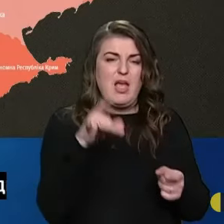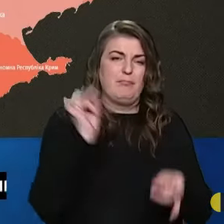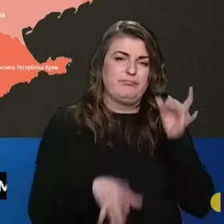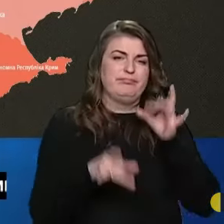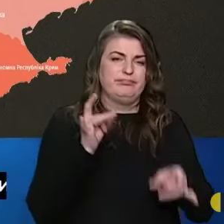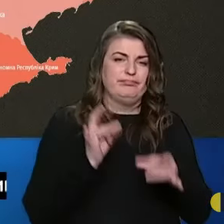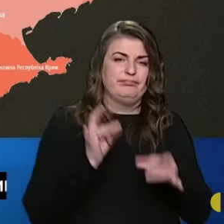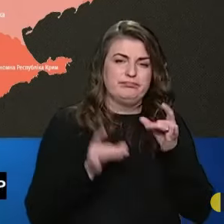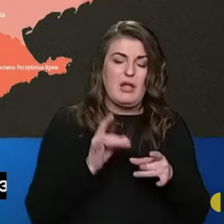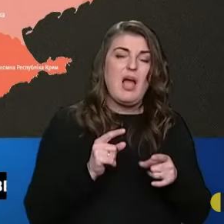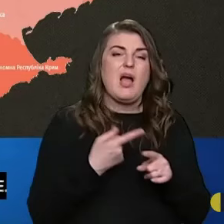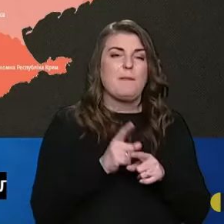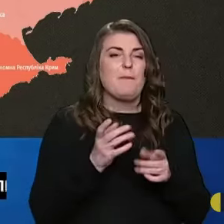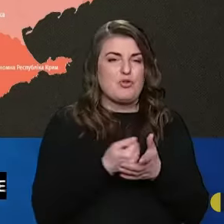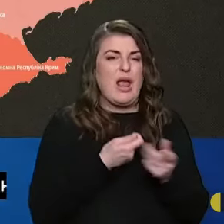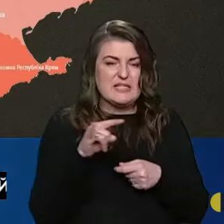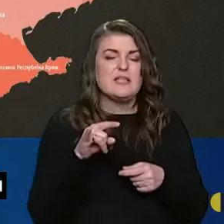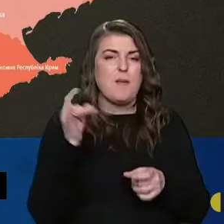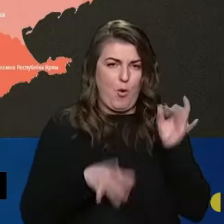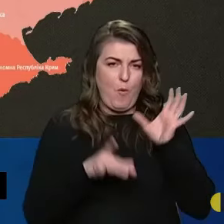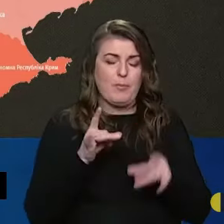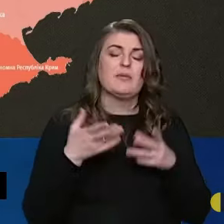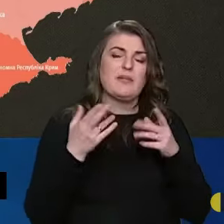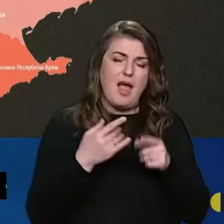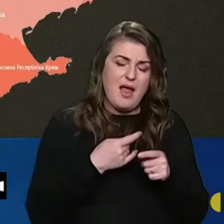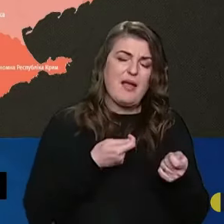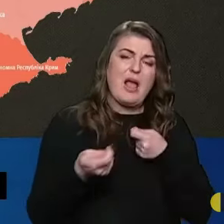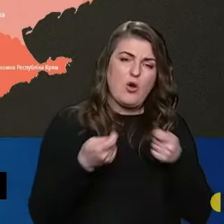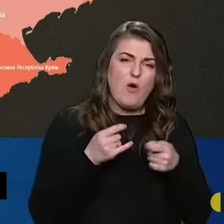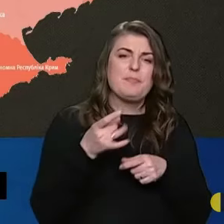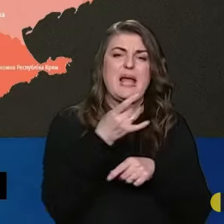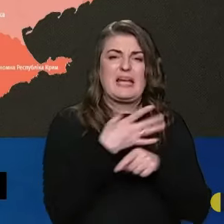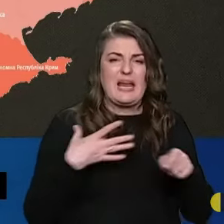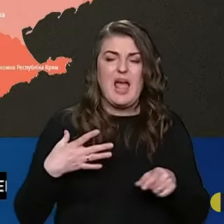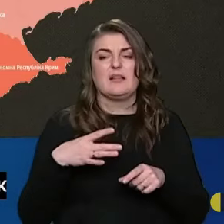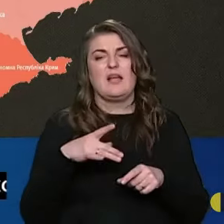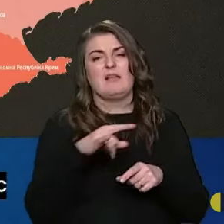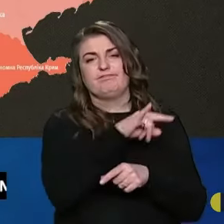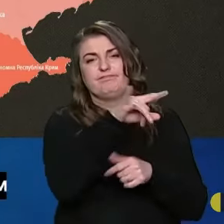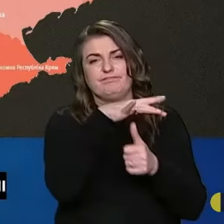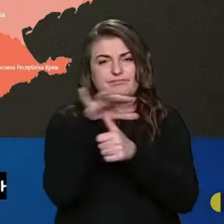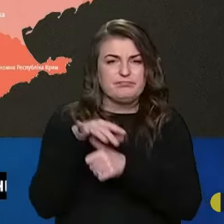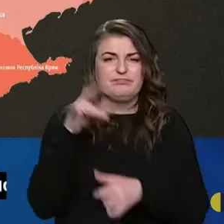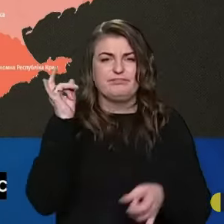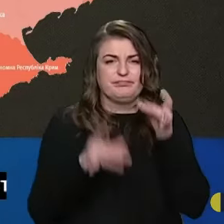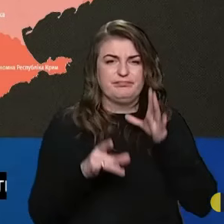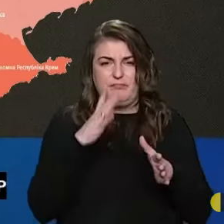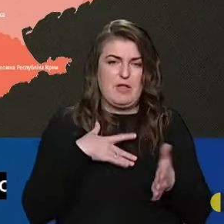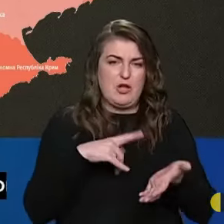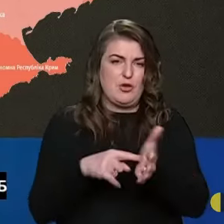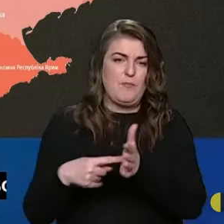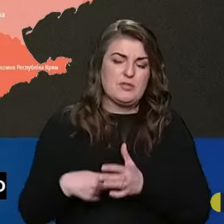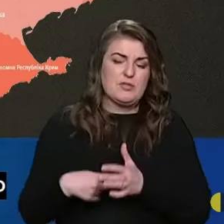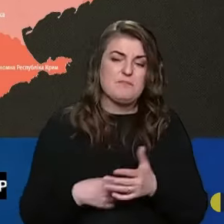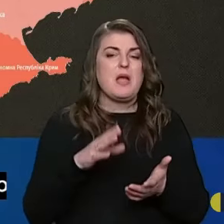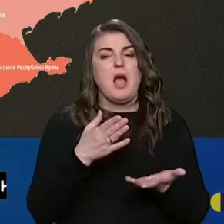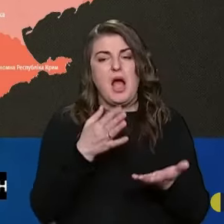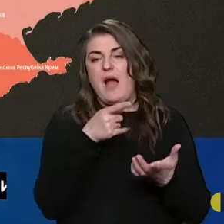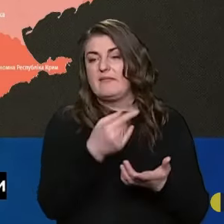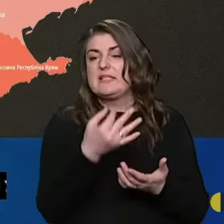керовані авіаційні бомби, так? Та й керованими ракетами з гелікоптерів обстрілюють наші позиції. Пане Костянтине, а